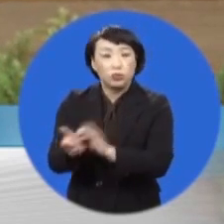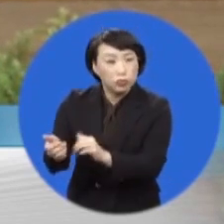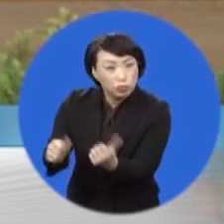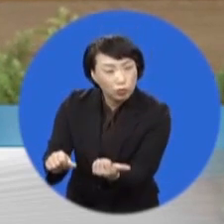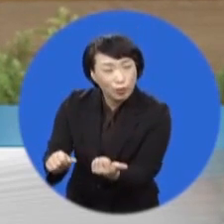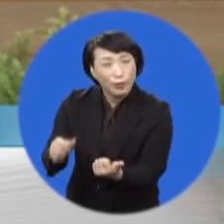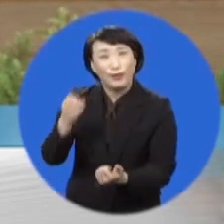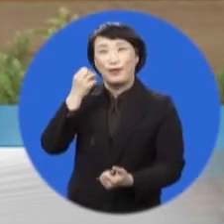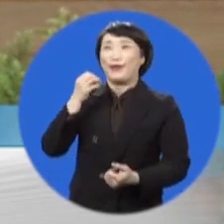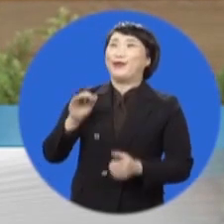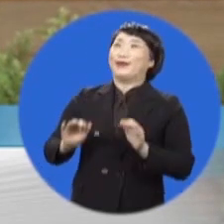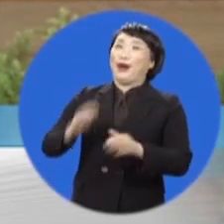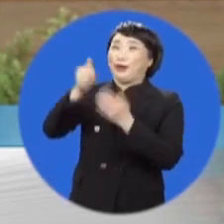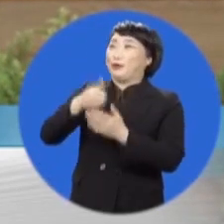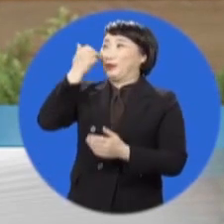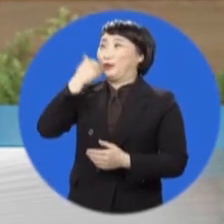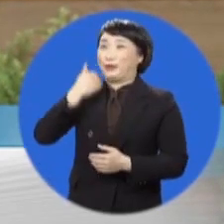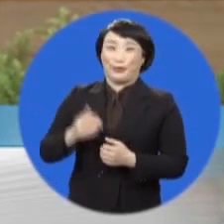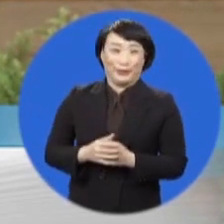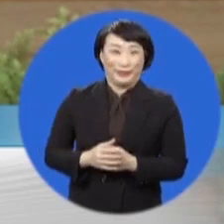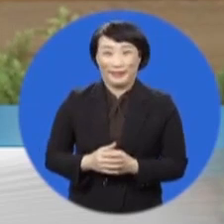아니야 하나님이 어떤 뿐인데